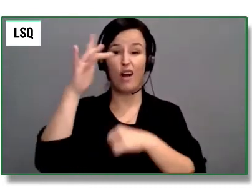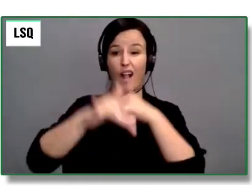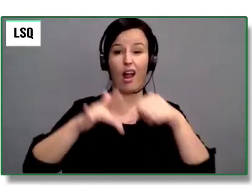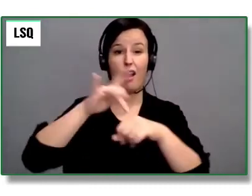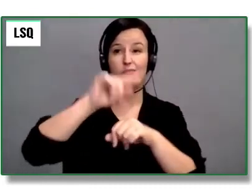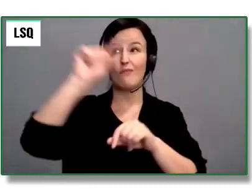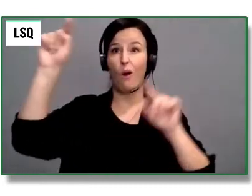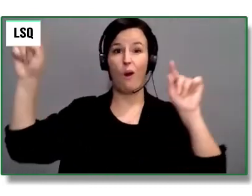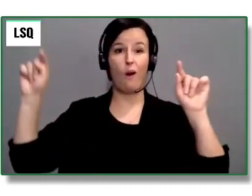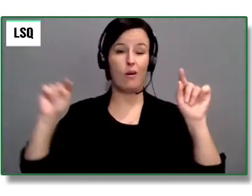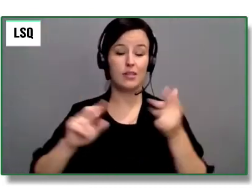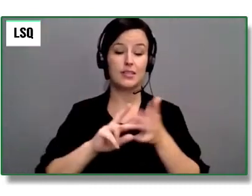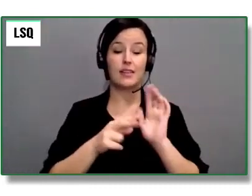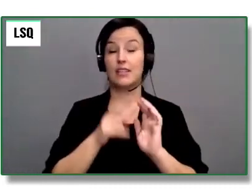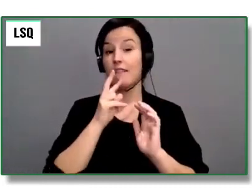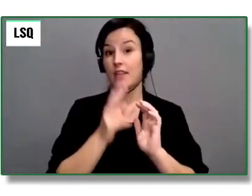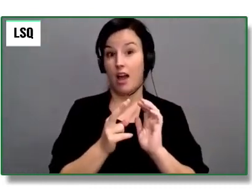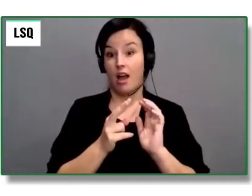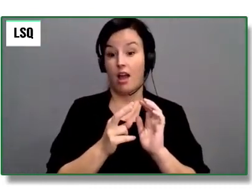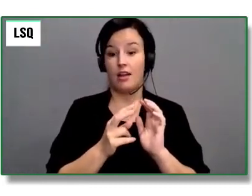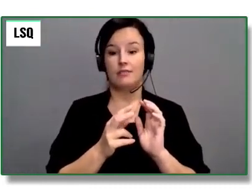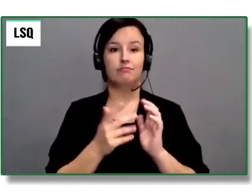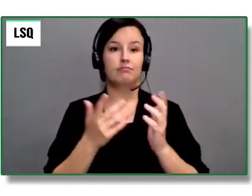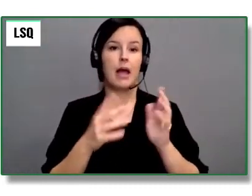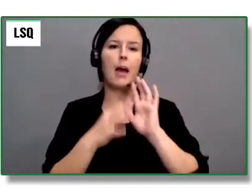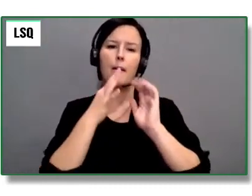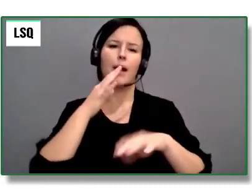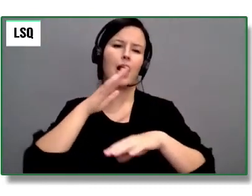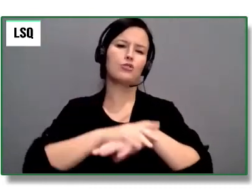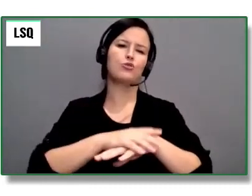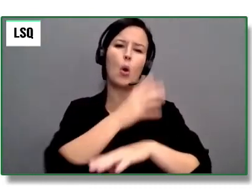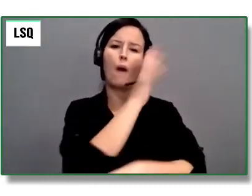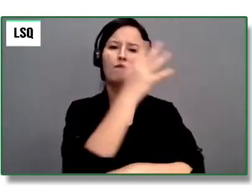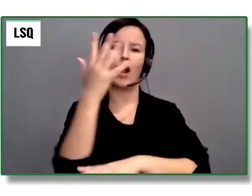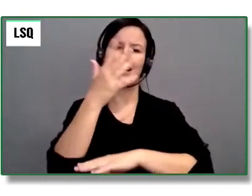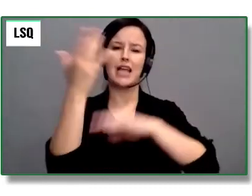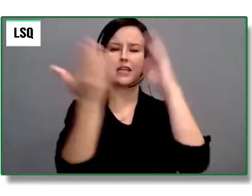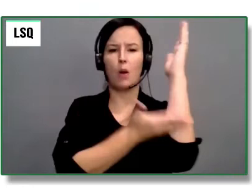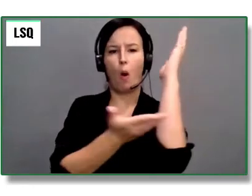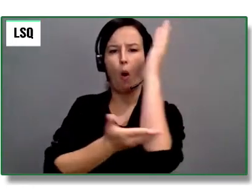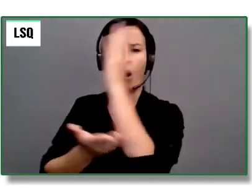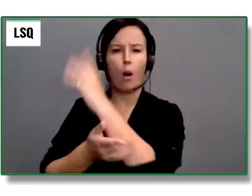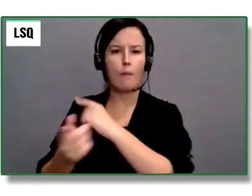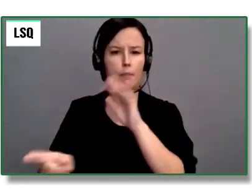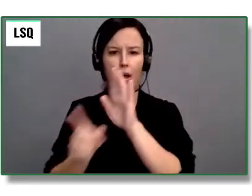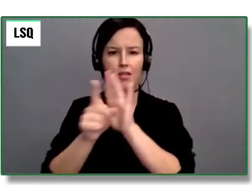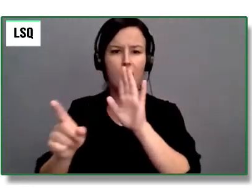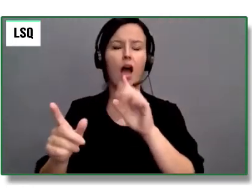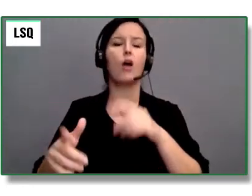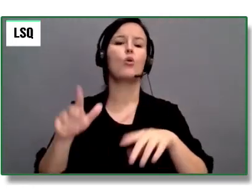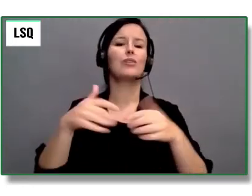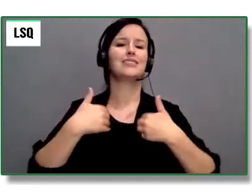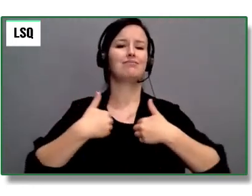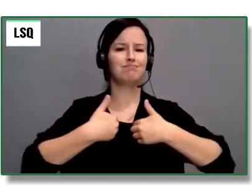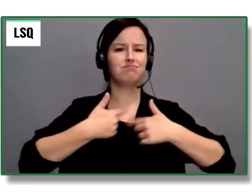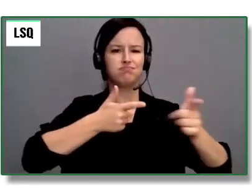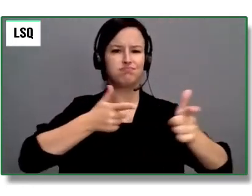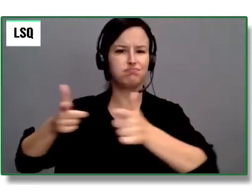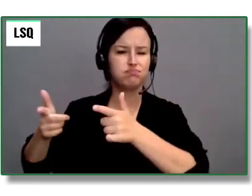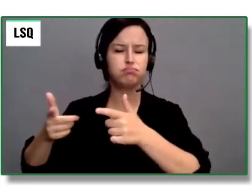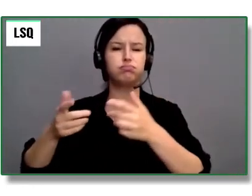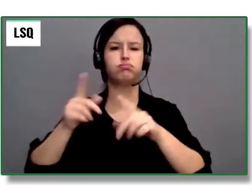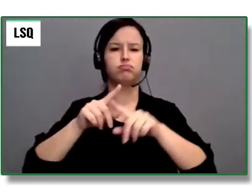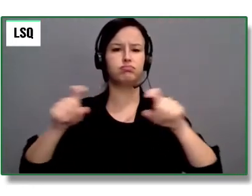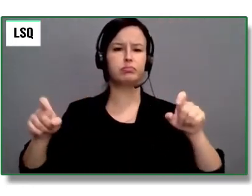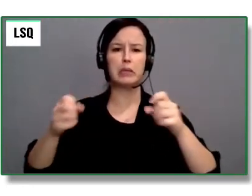Ils mettent l'accent sur la déforestation illégale et les animaux qui s'approchent, le braconnage et la surveillance acoustique. Ils font